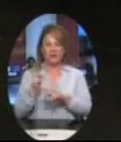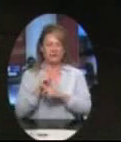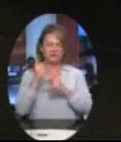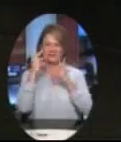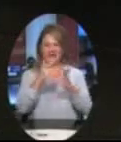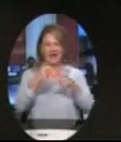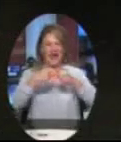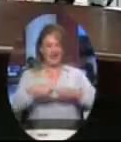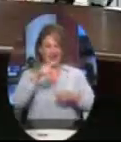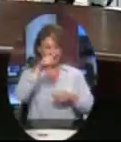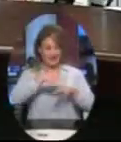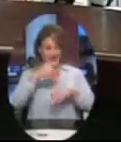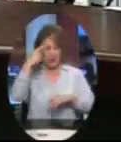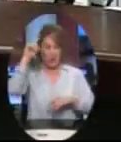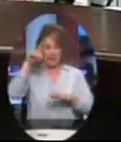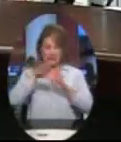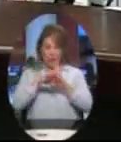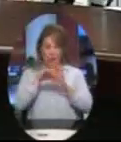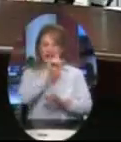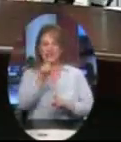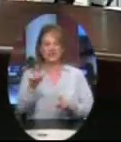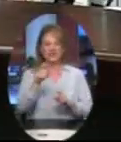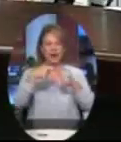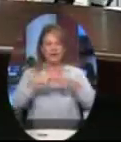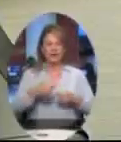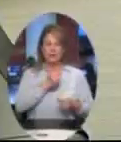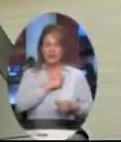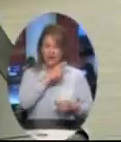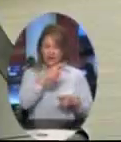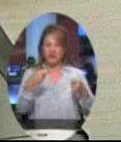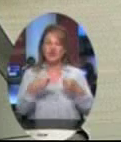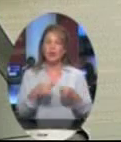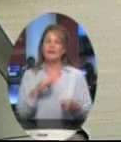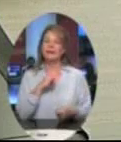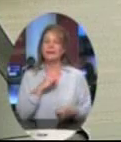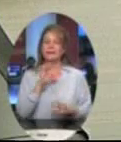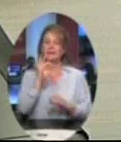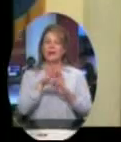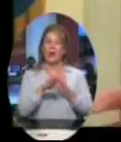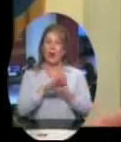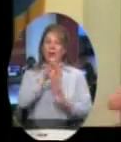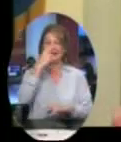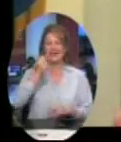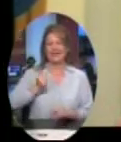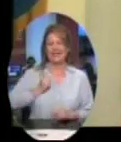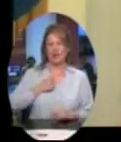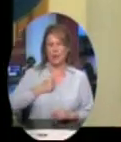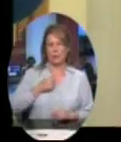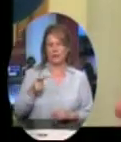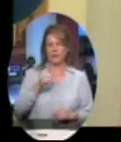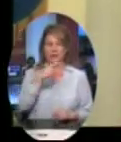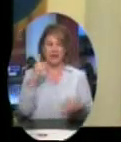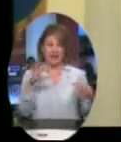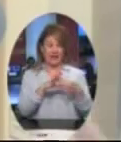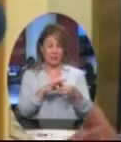יוגב מיוזמי החוק האשים את חברי הכנסת החרדים בשיתוף אינטרסים בשביל חוק הגיוס. החיבור הזה בין הערבים לחרדים